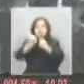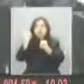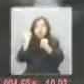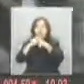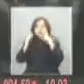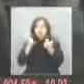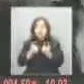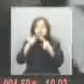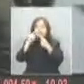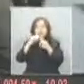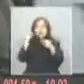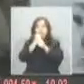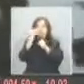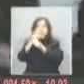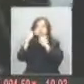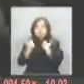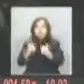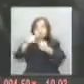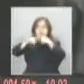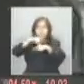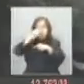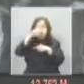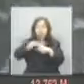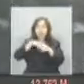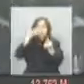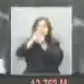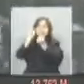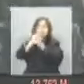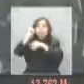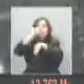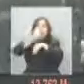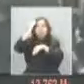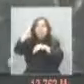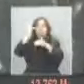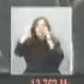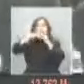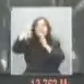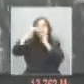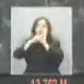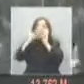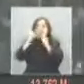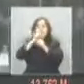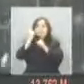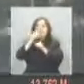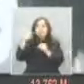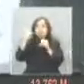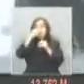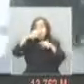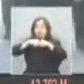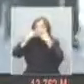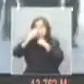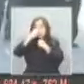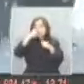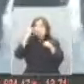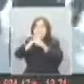มาของกลมผู้อาวุโสในครั้งนี้ หวงจะได้เข้าพบกบผู้นำเกหลีเหนือเพื่อเจราจาเรองแนวนมการถดแลนอาหารอย่างร่นแงใเกาหลีเหนือ